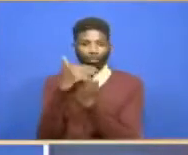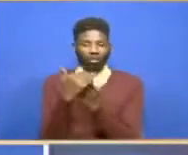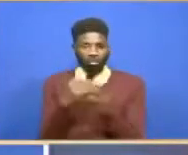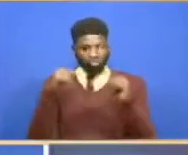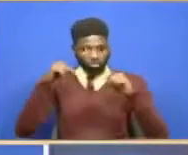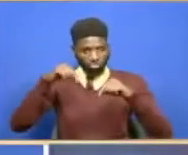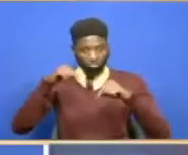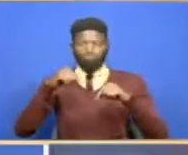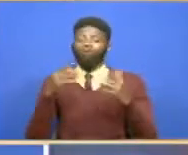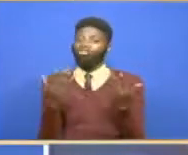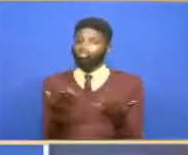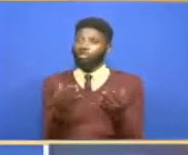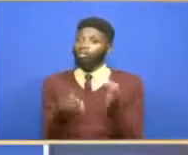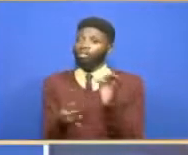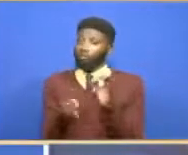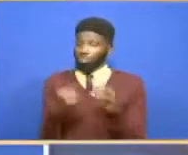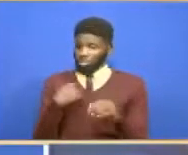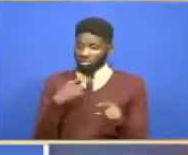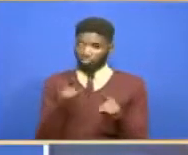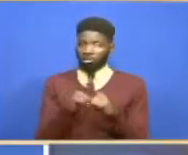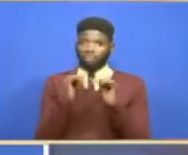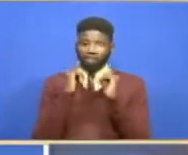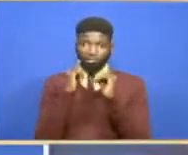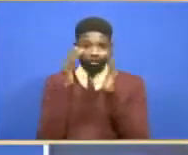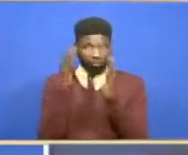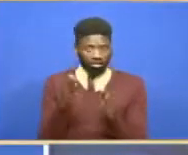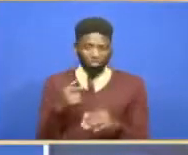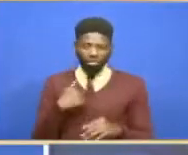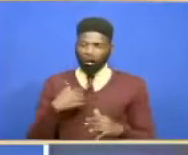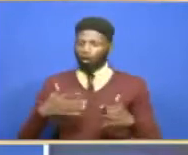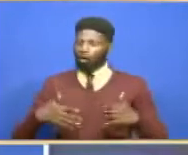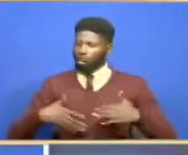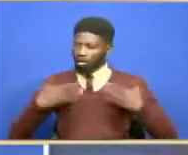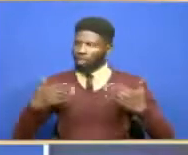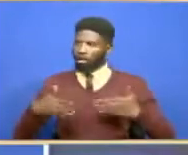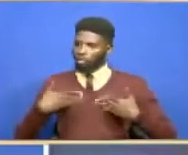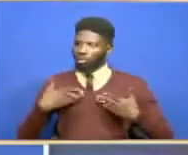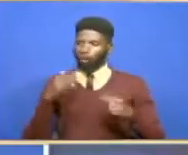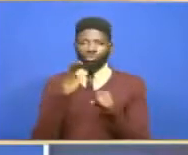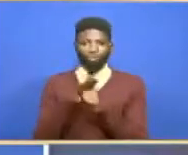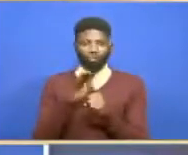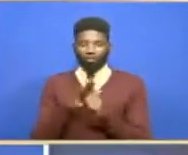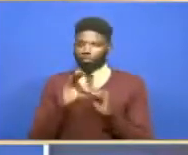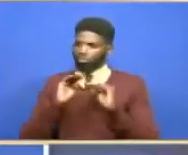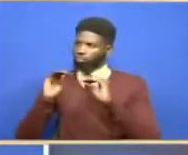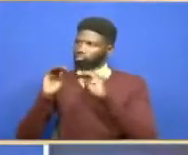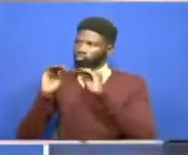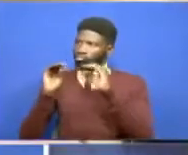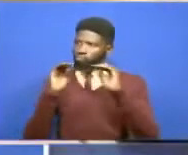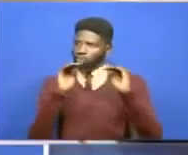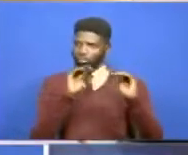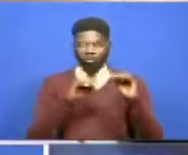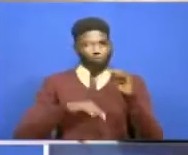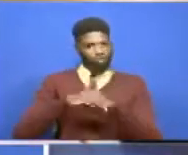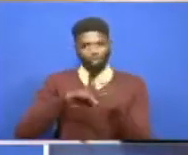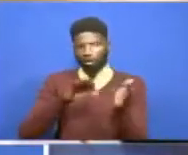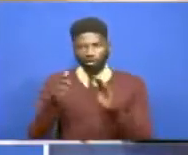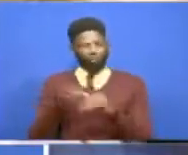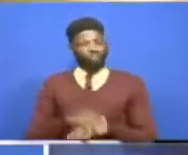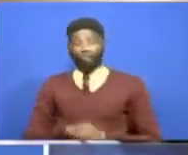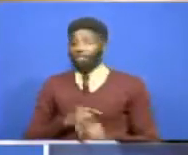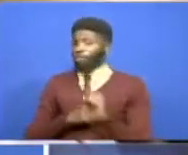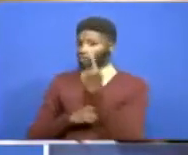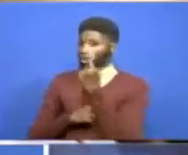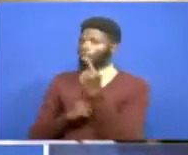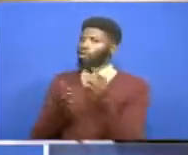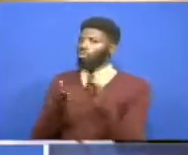Alisi kama head instructor nimefurahi sana kwanza kupatia na knowledge ile niko nao kwa football. Ya kitu kwanza ni fursa